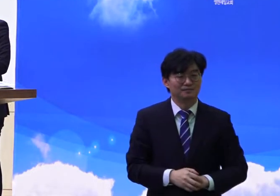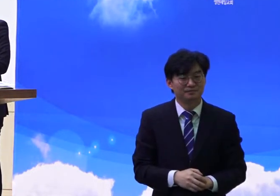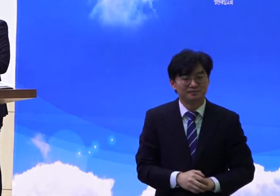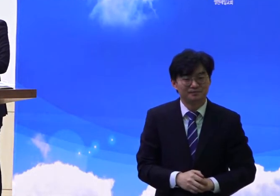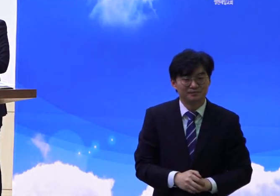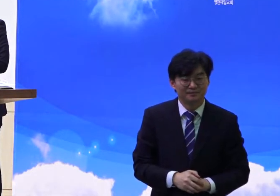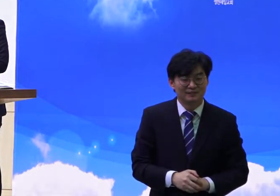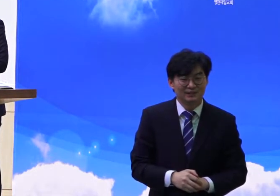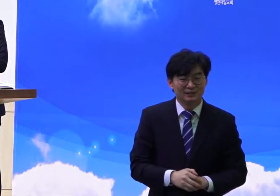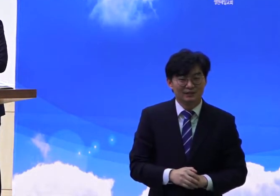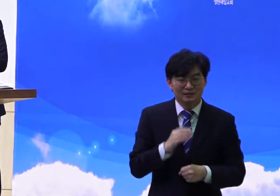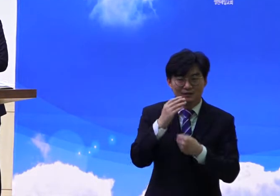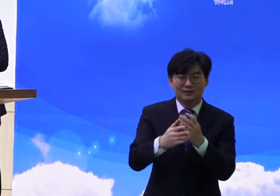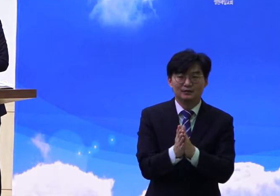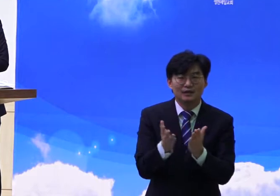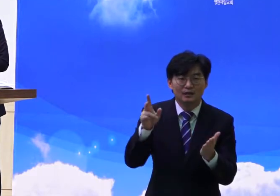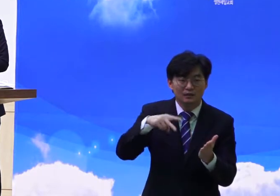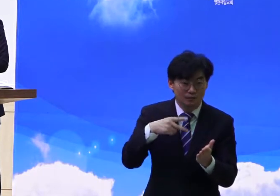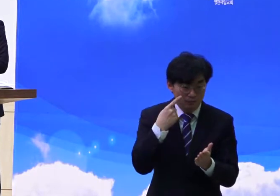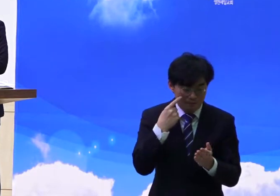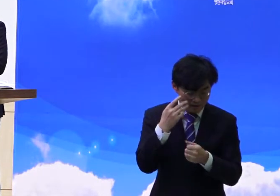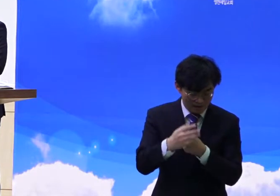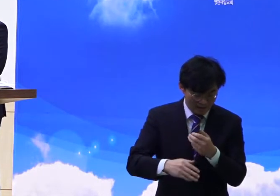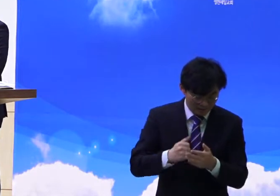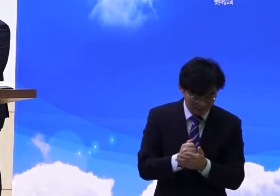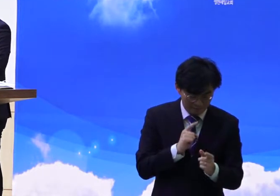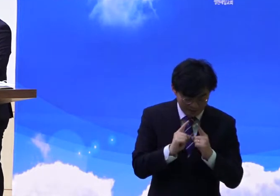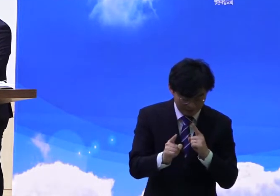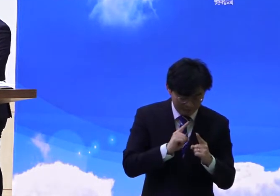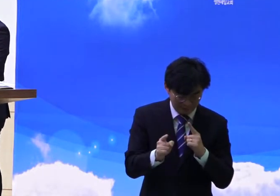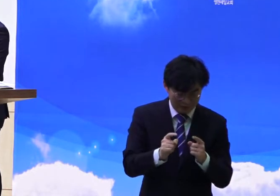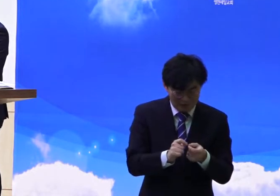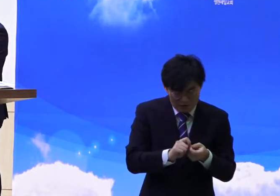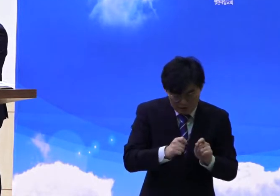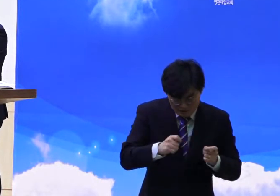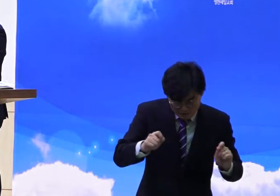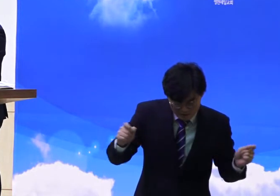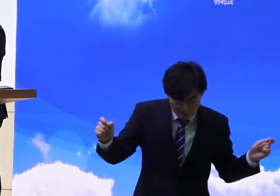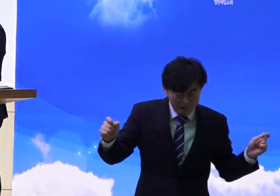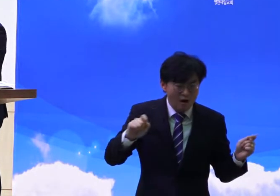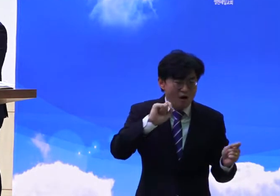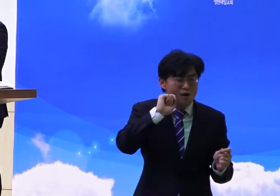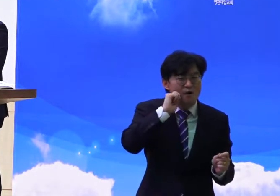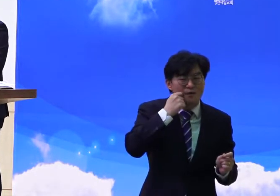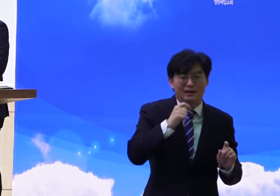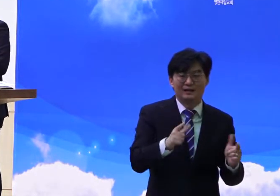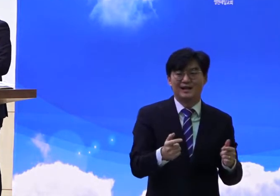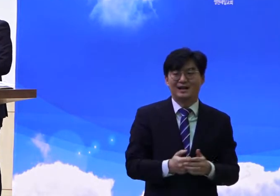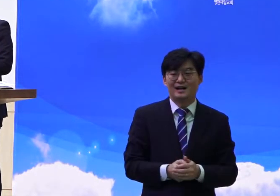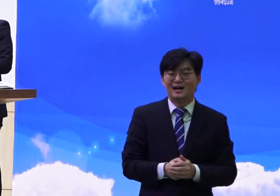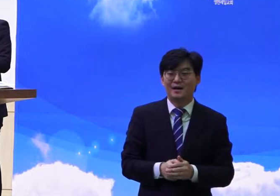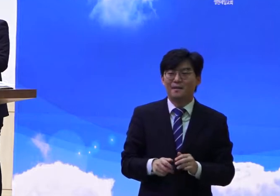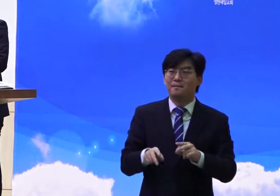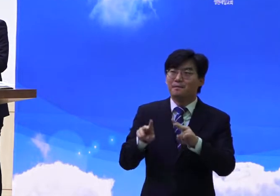보면 하나님의 말씀은 단순했습니다. 바라보라. 그러면